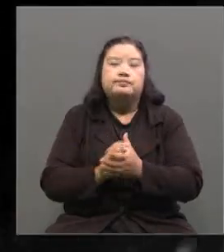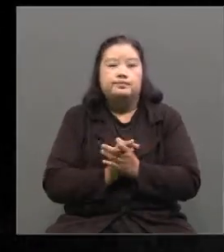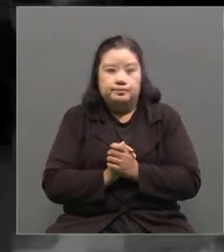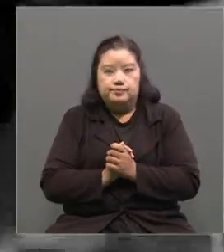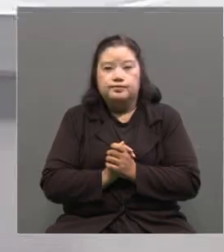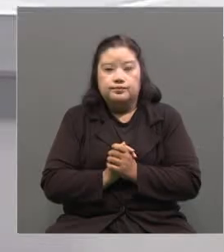ครับ